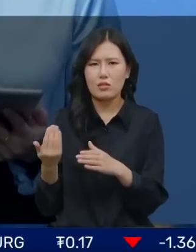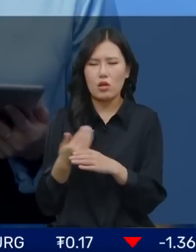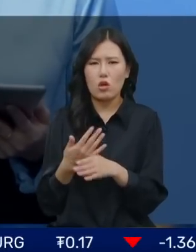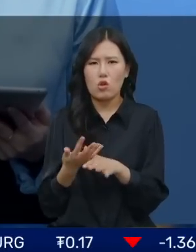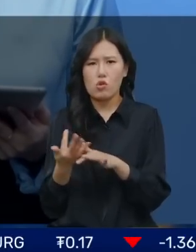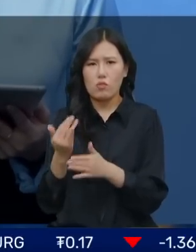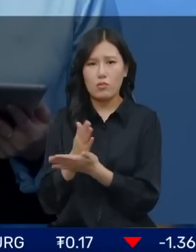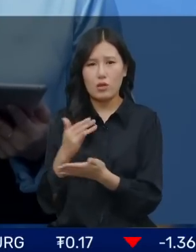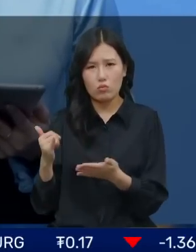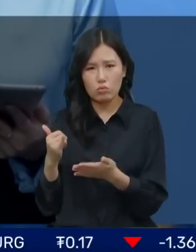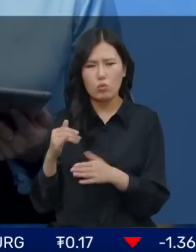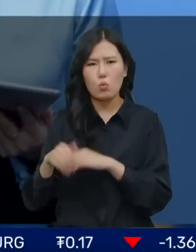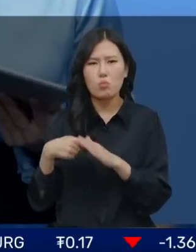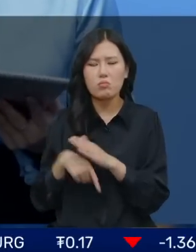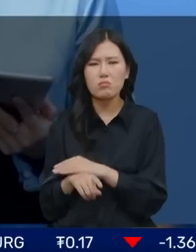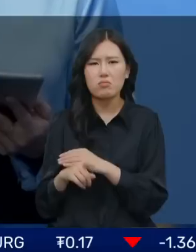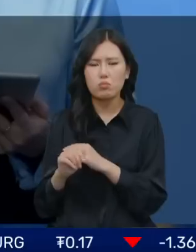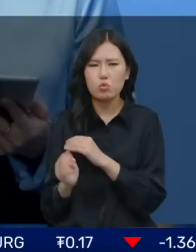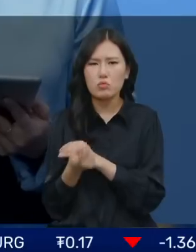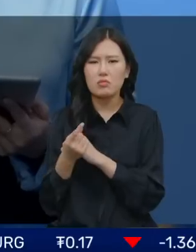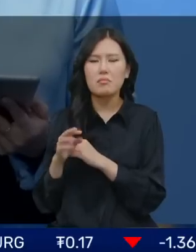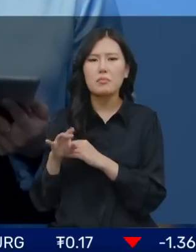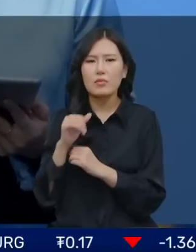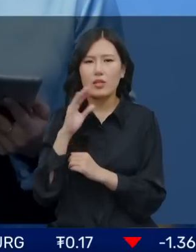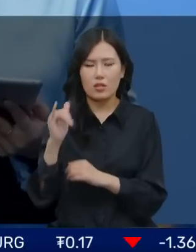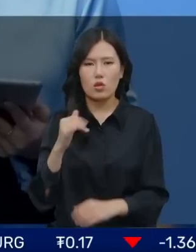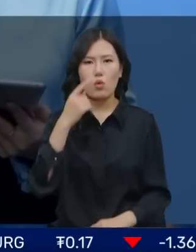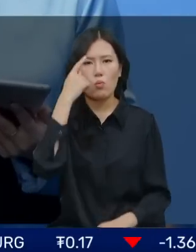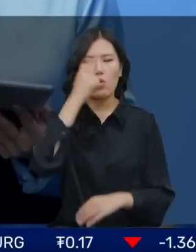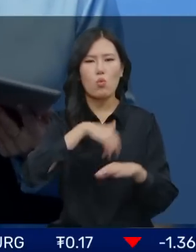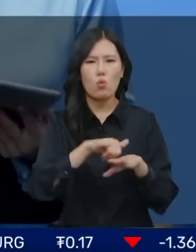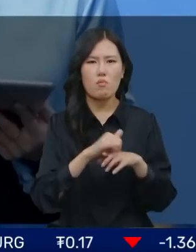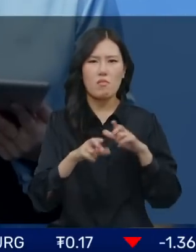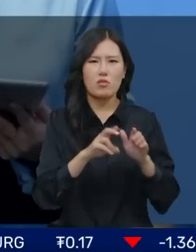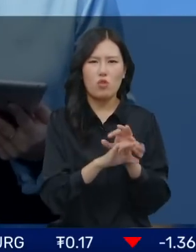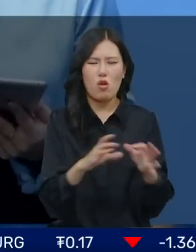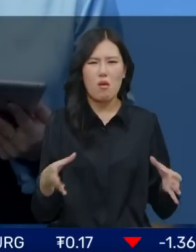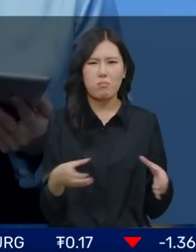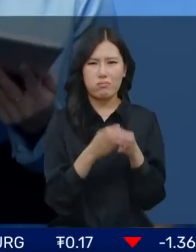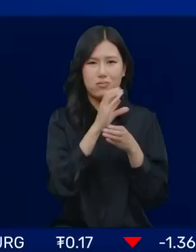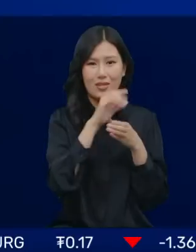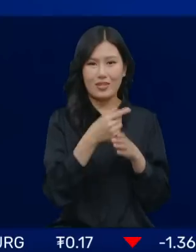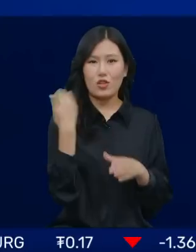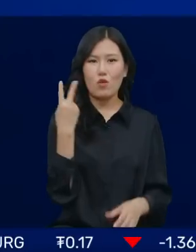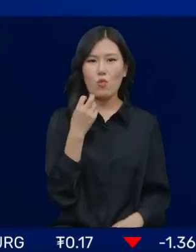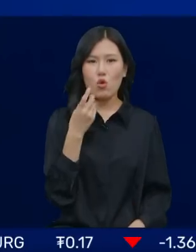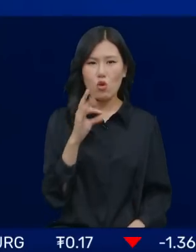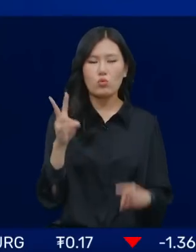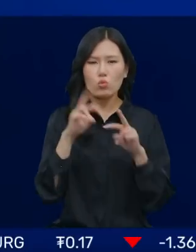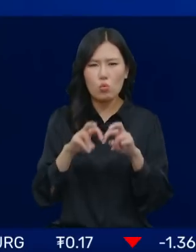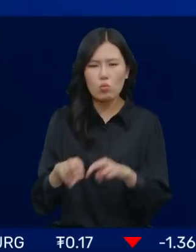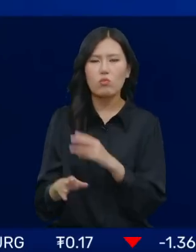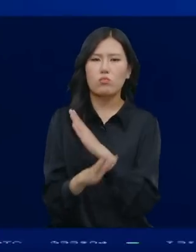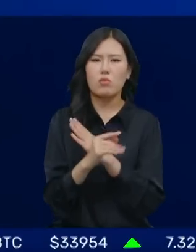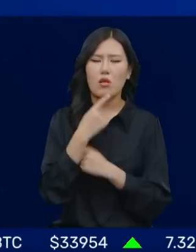тухайлбал уул уурхаа ер нь яадаг юм бол. Тэгэхээр Монголын үндэсний худалдаа аж үйлдвэрлэлийн танхимаас 2020 онд нэг судалгаа хийсэн байна. За энэ судалгаагаар бол